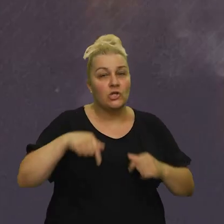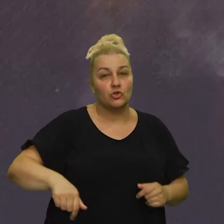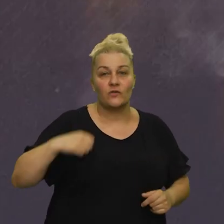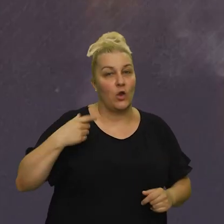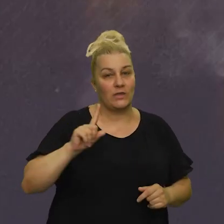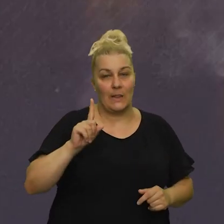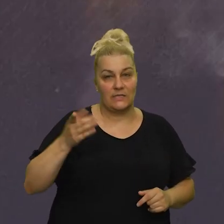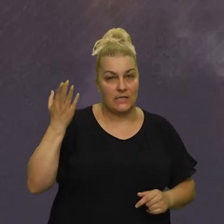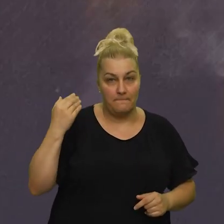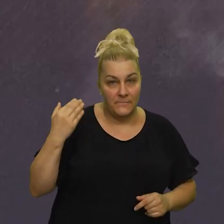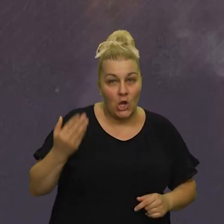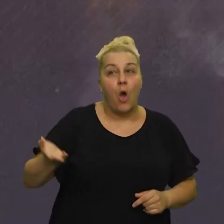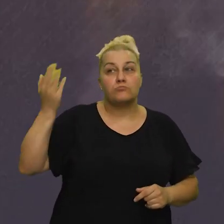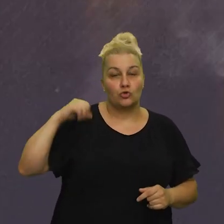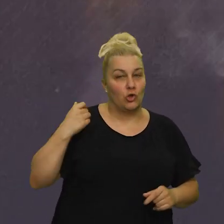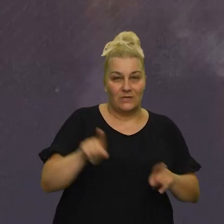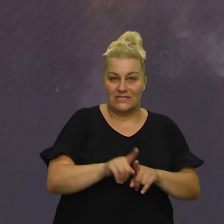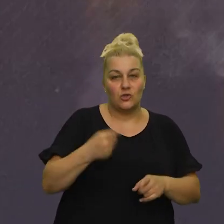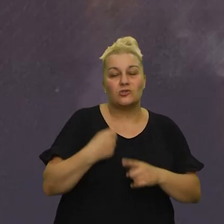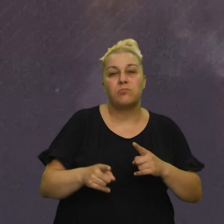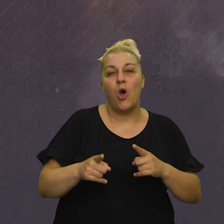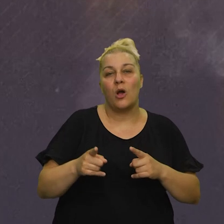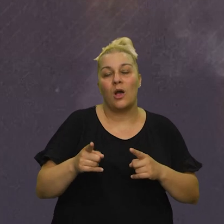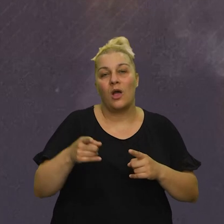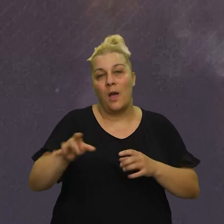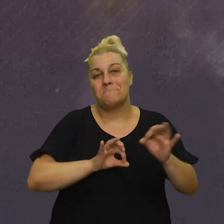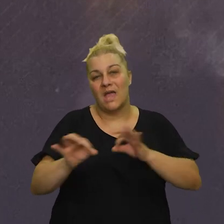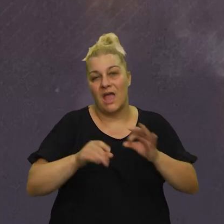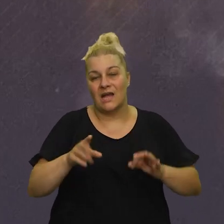godine nisam bio lani zbog